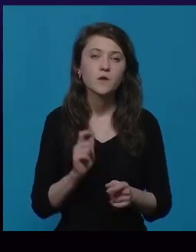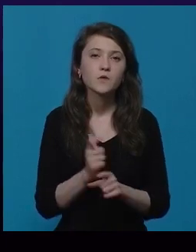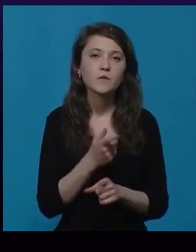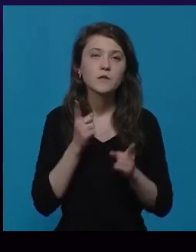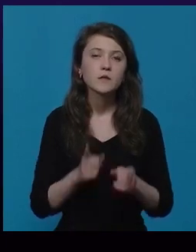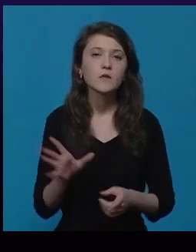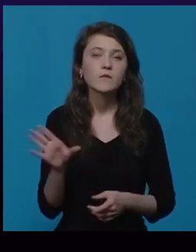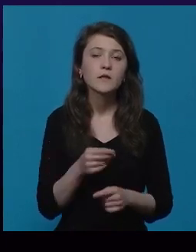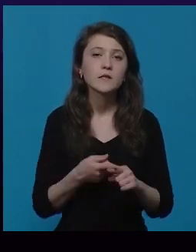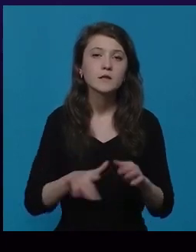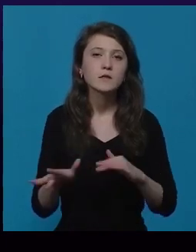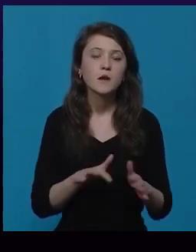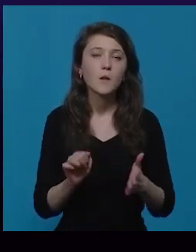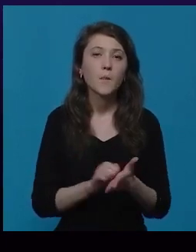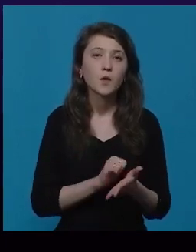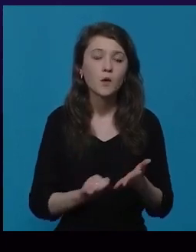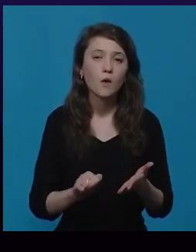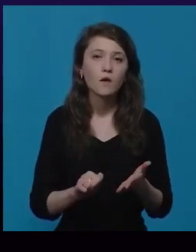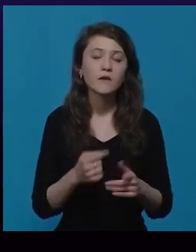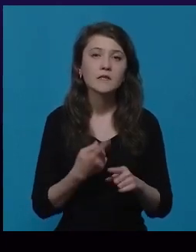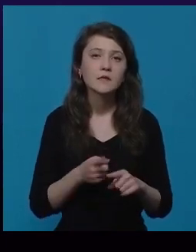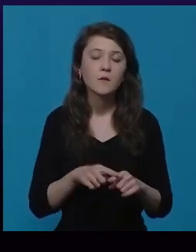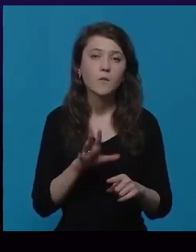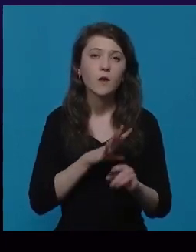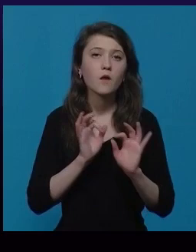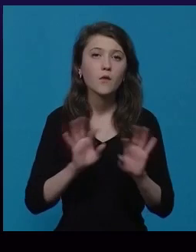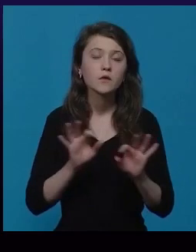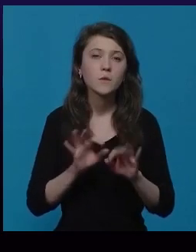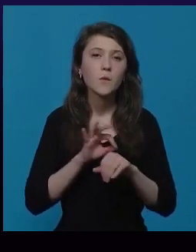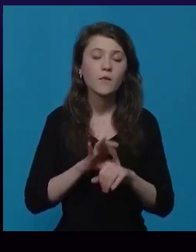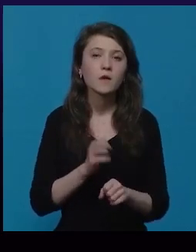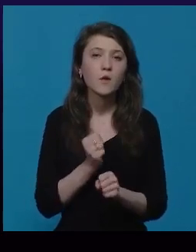тих заходів протокольних, все це була роз'яснена, проведена робота.